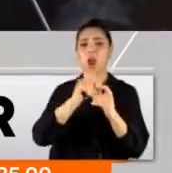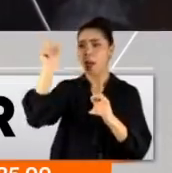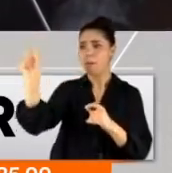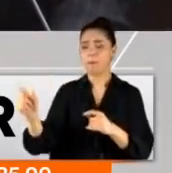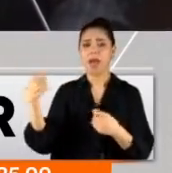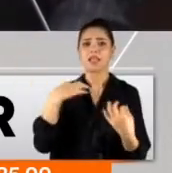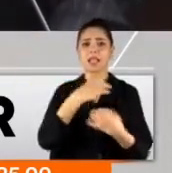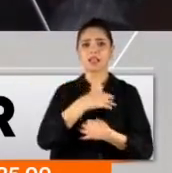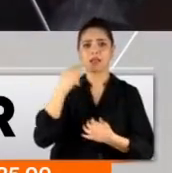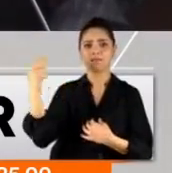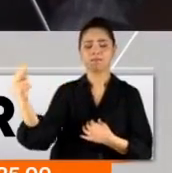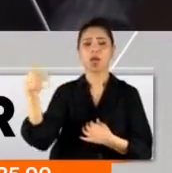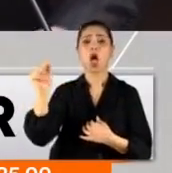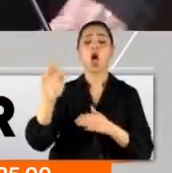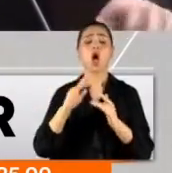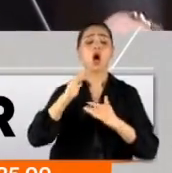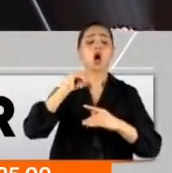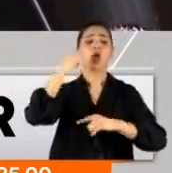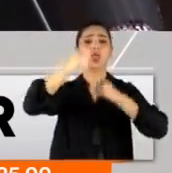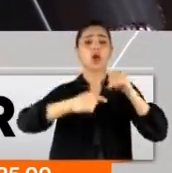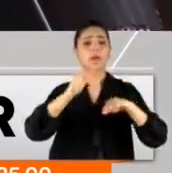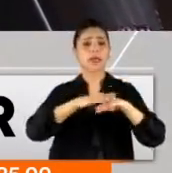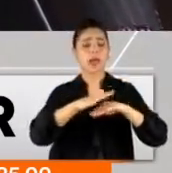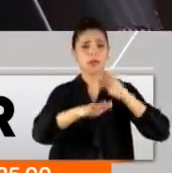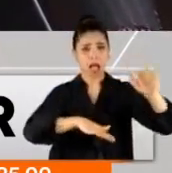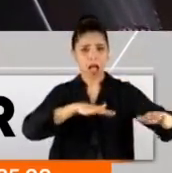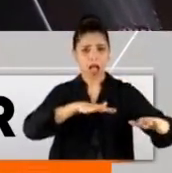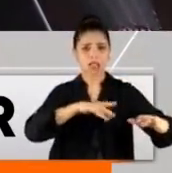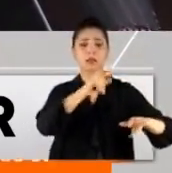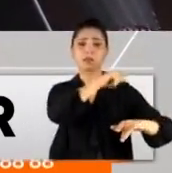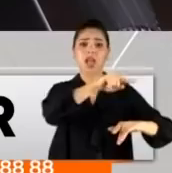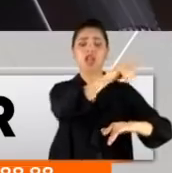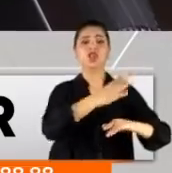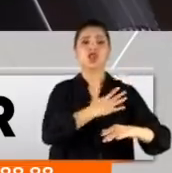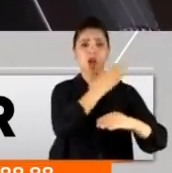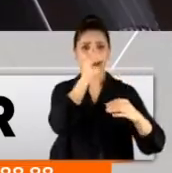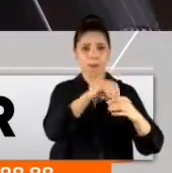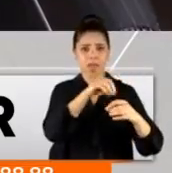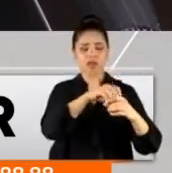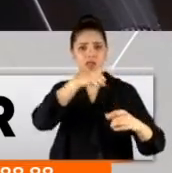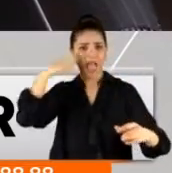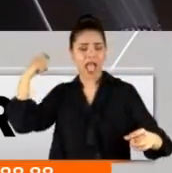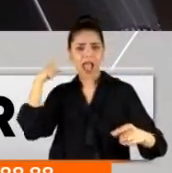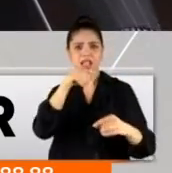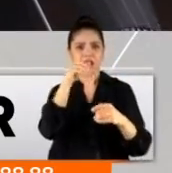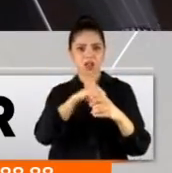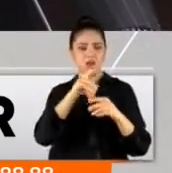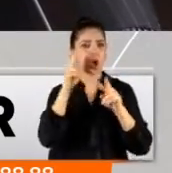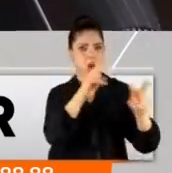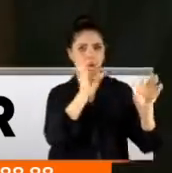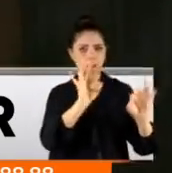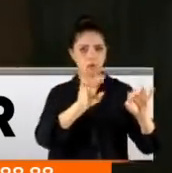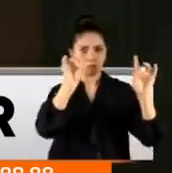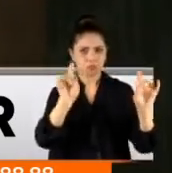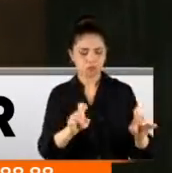Bey'in o dönemlerde attığı adımları acaba CHP zihniyetinin geçmişinde görmek mümkün